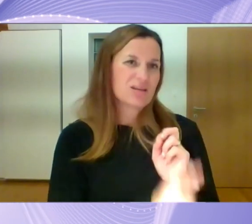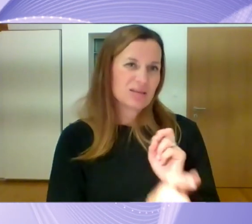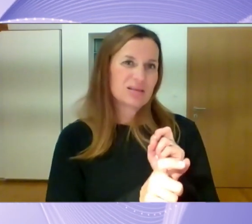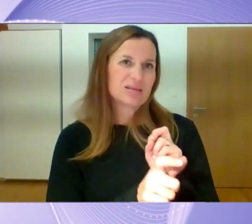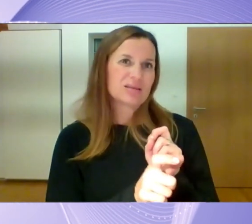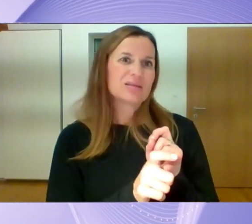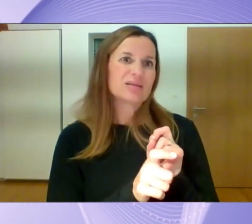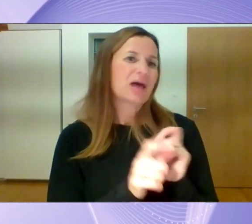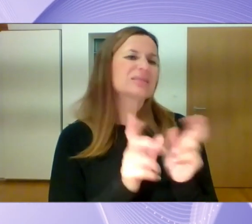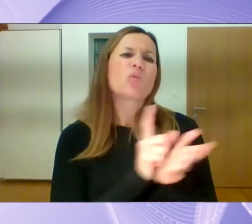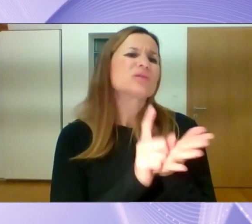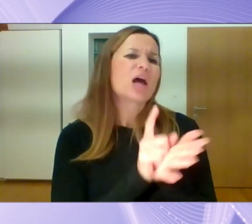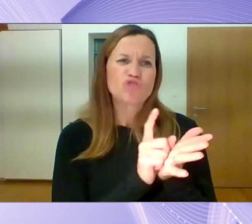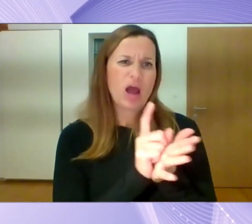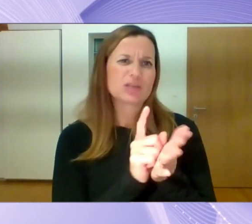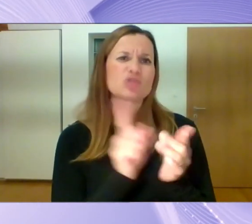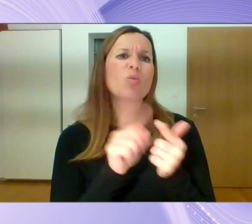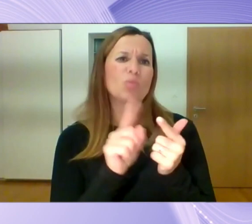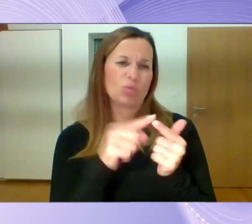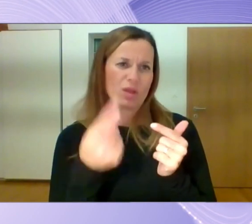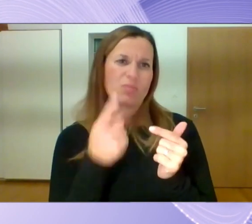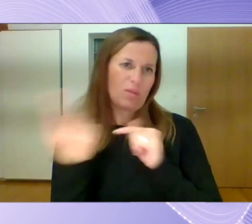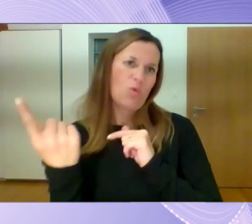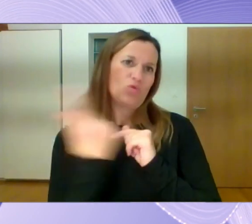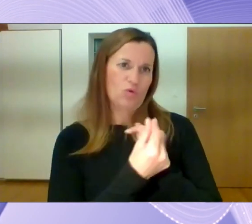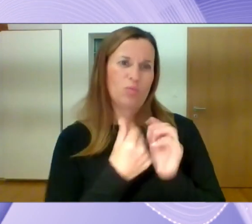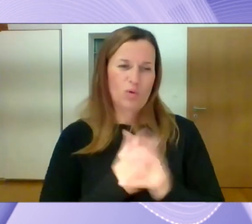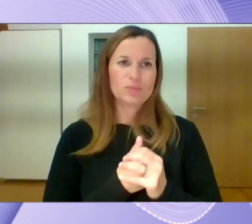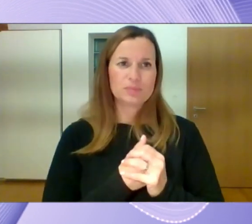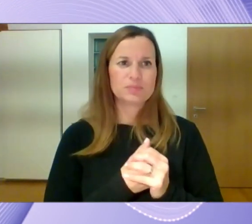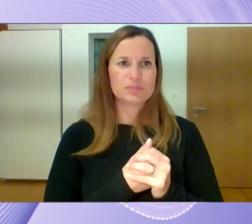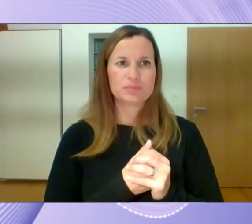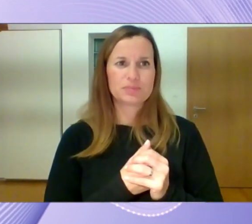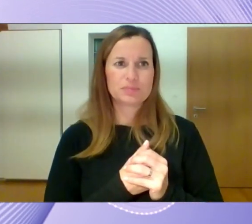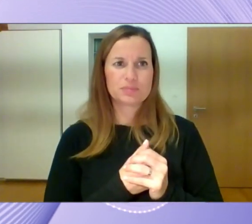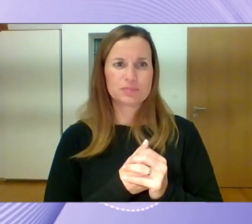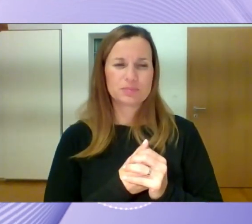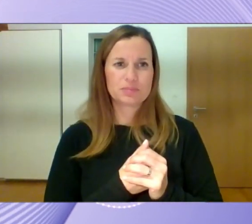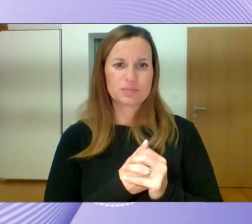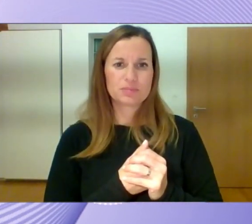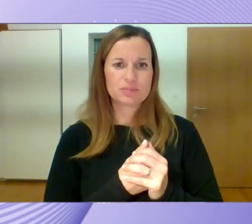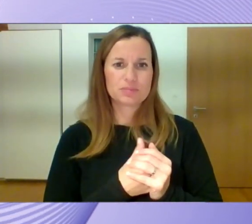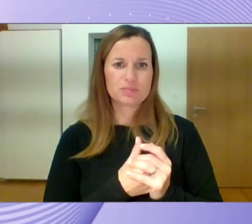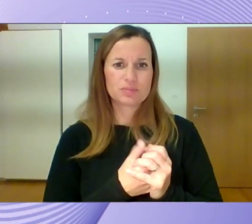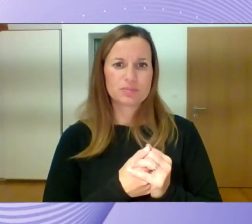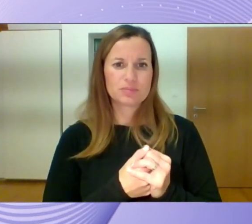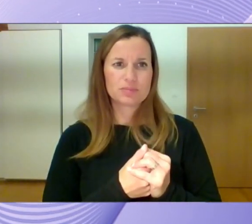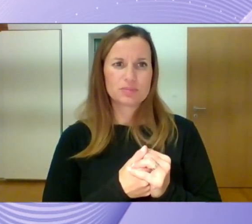pa, da bo prišel nazaj domov, če je takšen dogovor oziroma če ste se tako